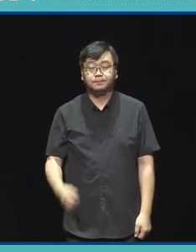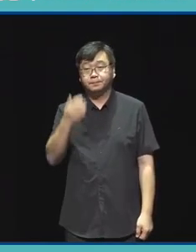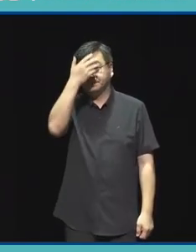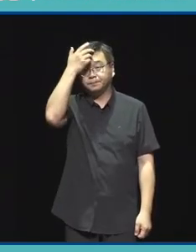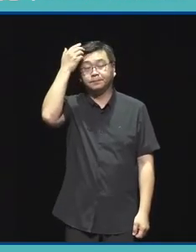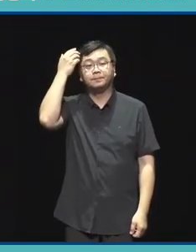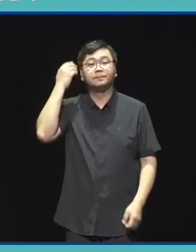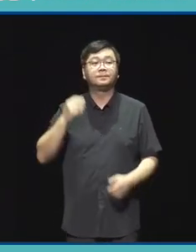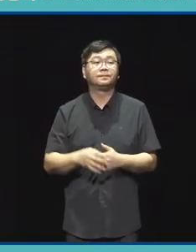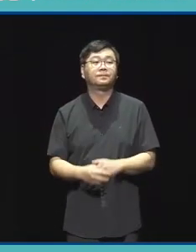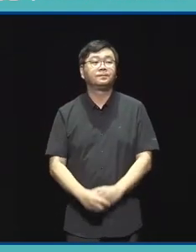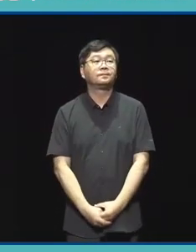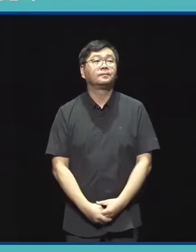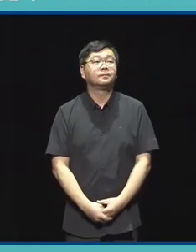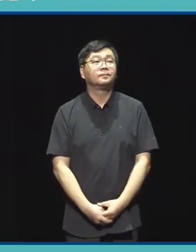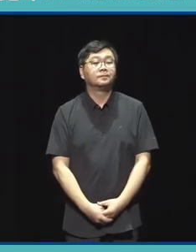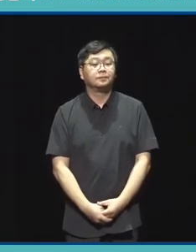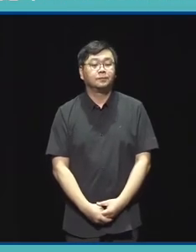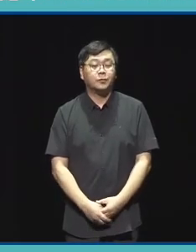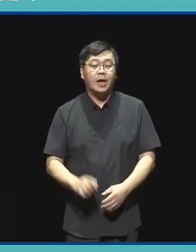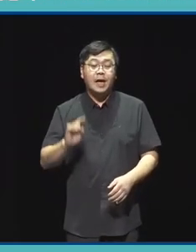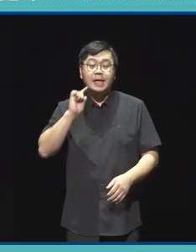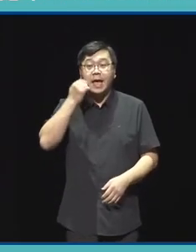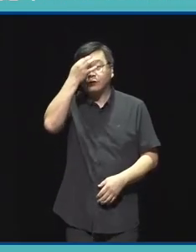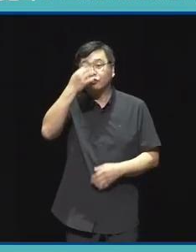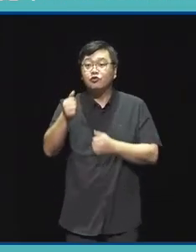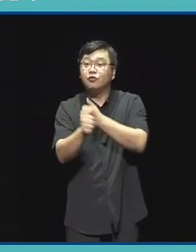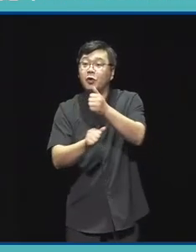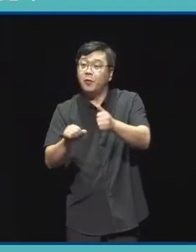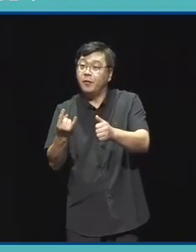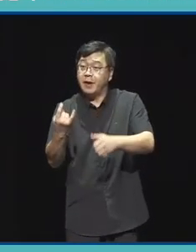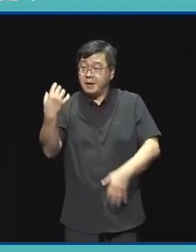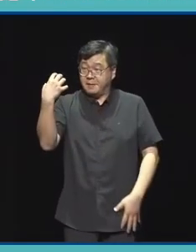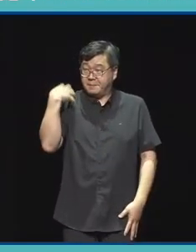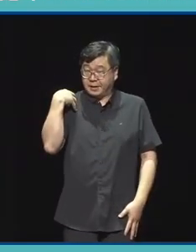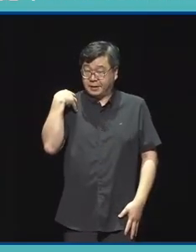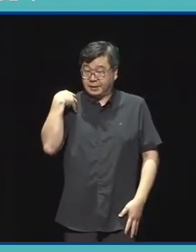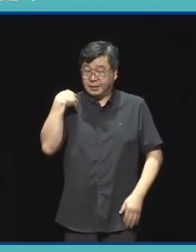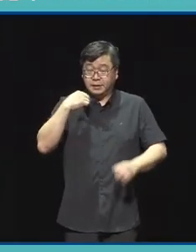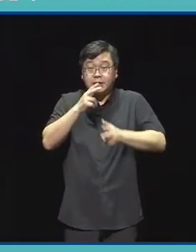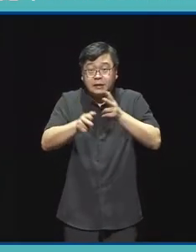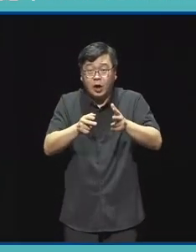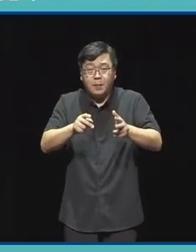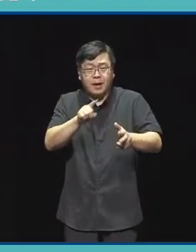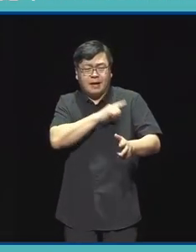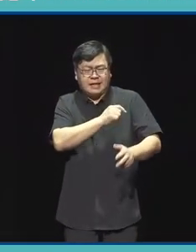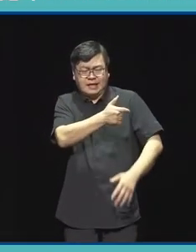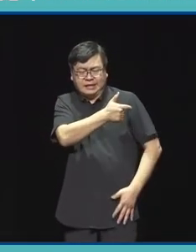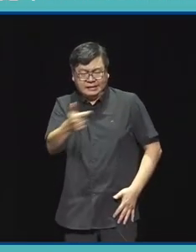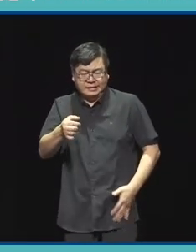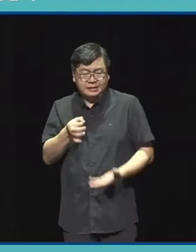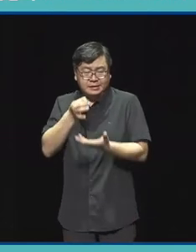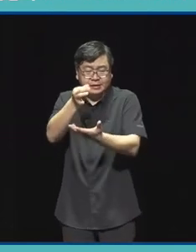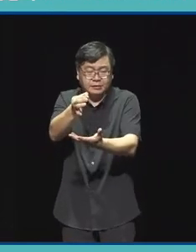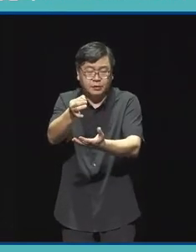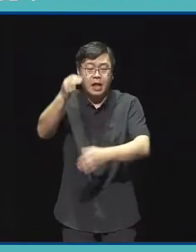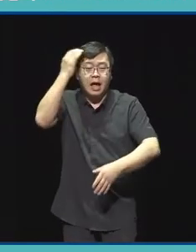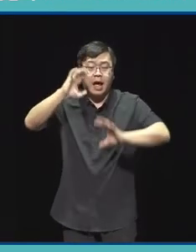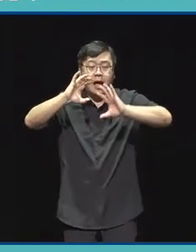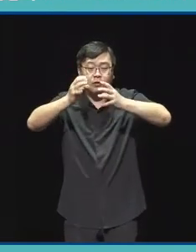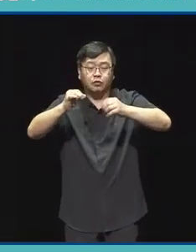네 저희 예술이가 하고 있는 사업들 중에서 상당히 규모가 큰 사업입니다 대한민국 공연 예술제 사업이